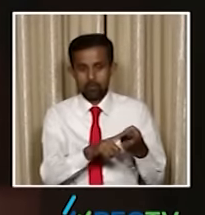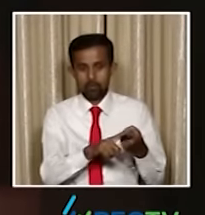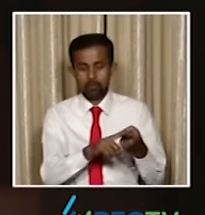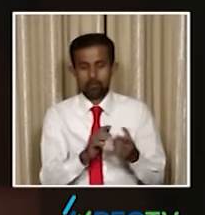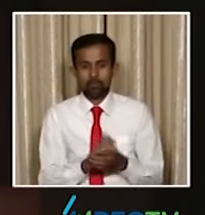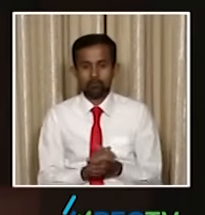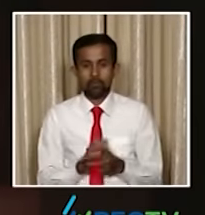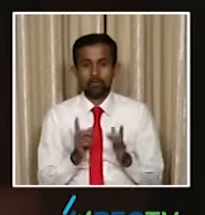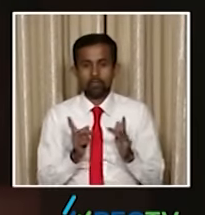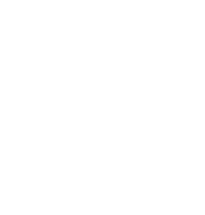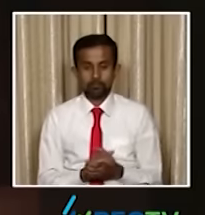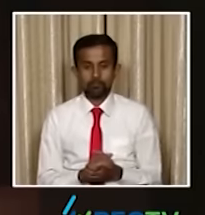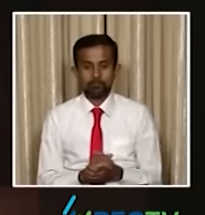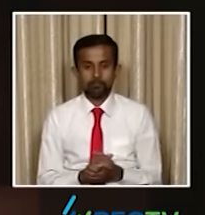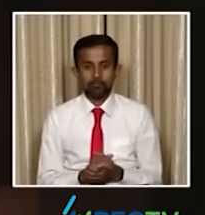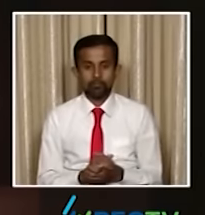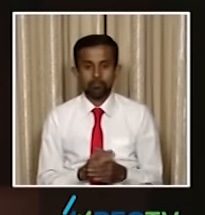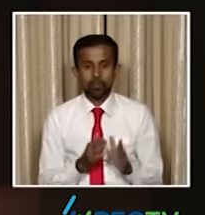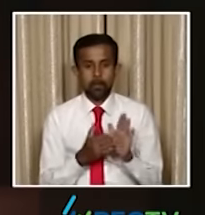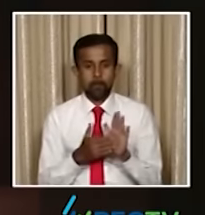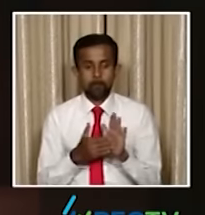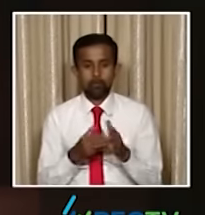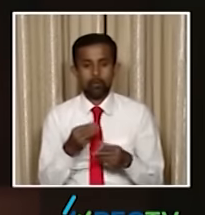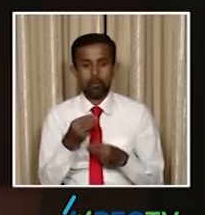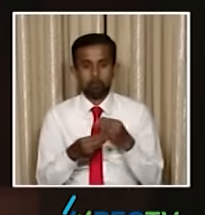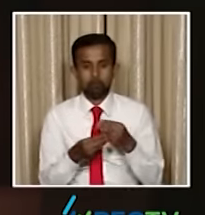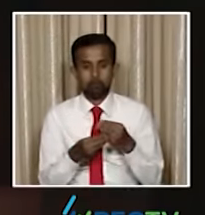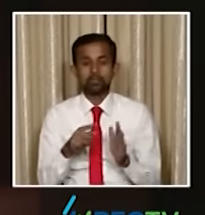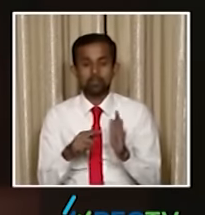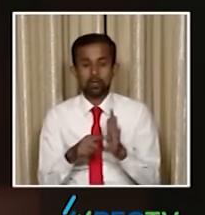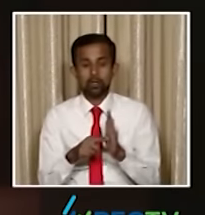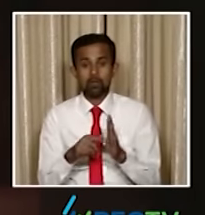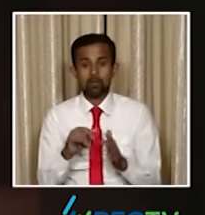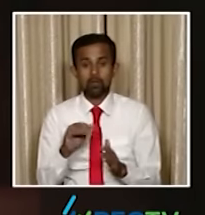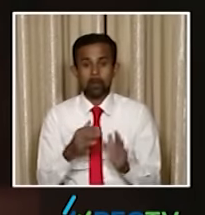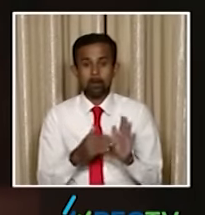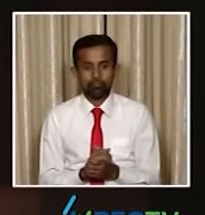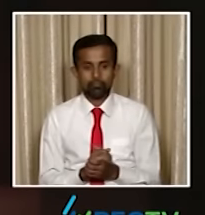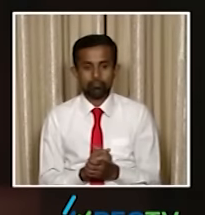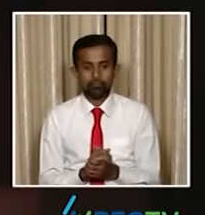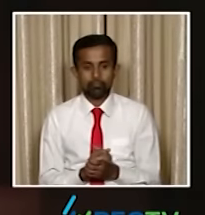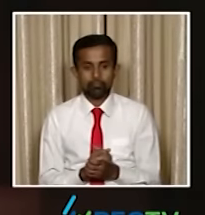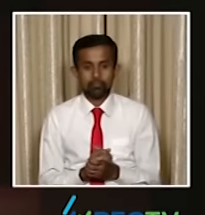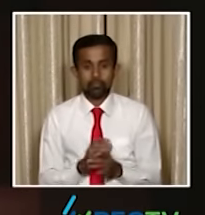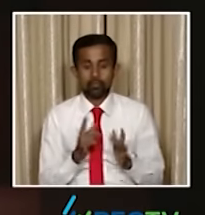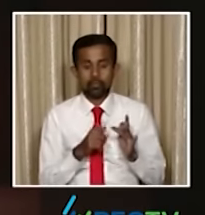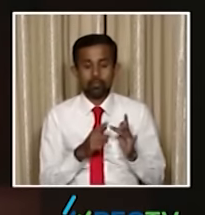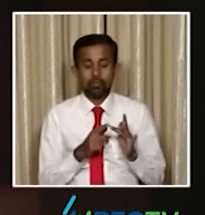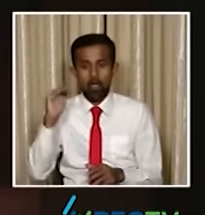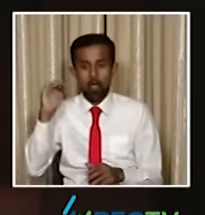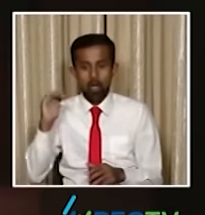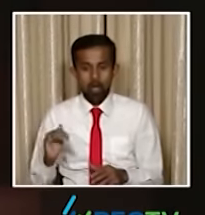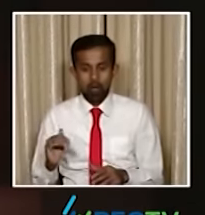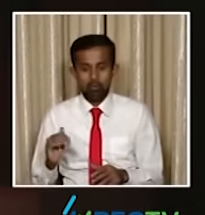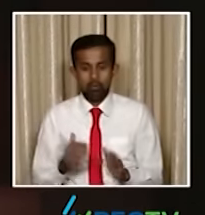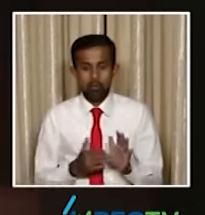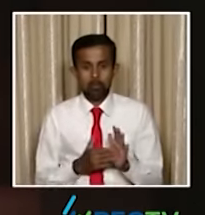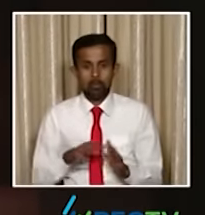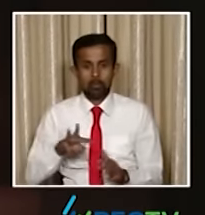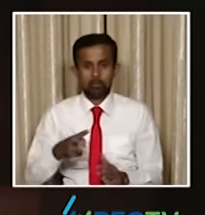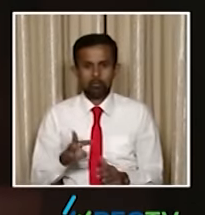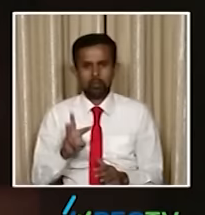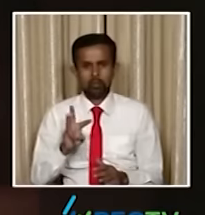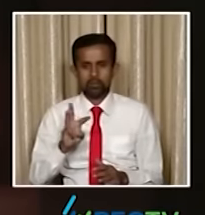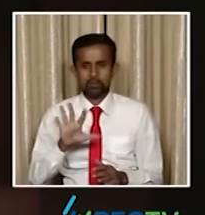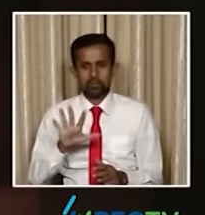එන්ටර්ටේන්මන්ට්, ඉමැජින් එන්ටර්ටේන්මන්ට්. මිලියන් ලාෆ් එන්ටර්ටේන්මන්ට් එකේ ඔෆර් එක මිලියන 360ක්. ඉමැජින් එන්ටර්ටේන්මන්ට් එක මිලියන